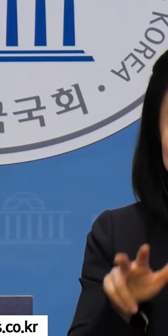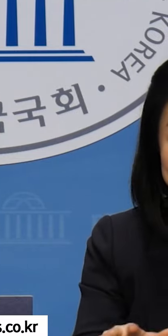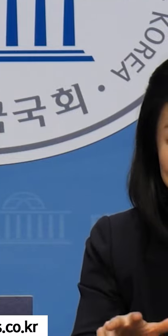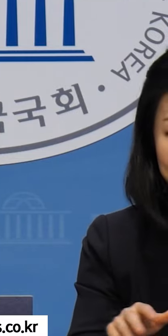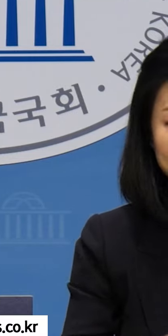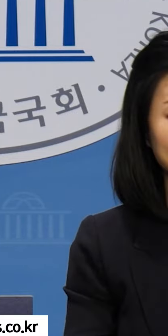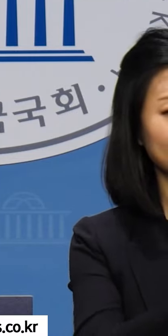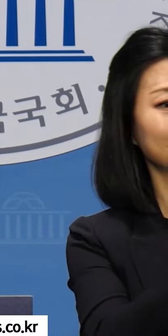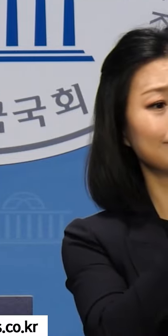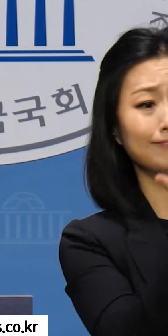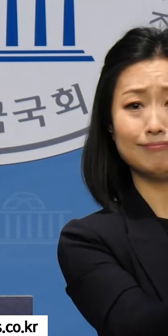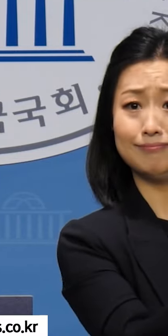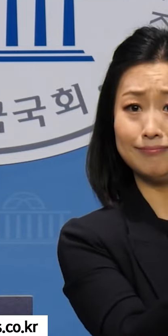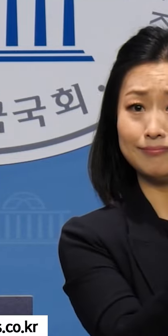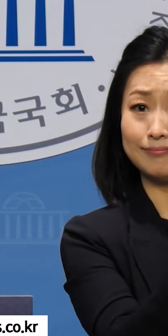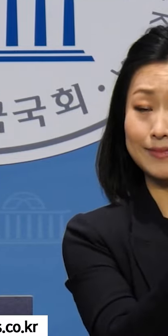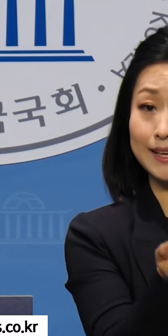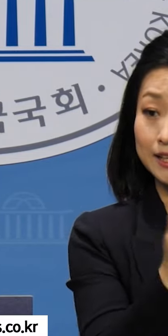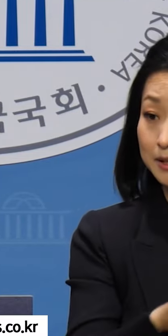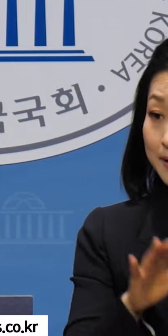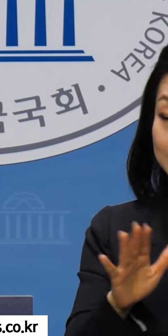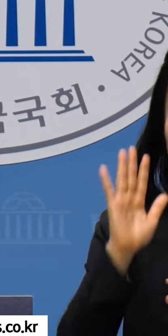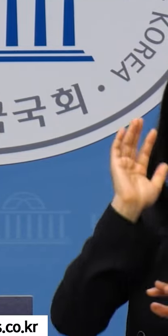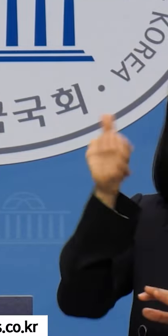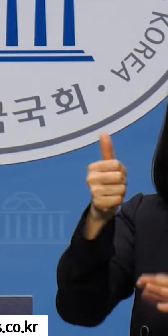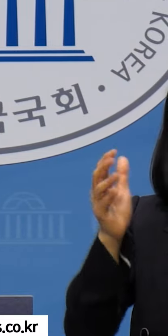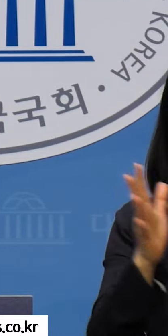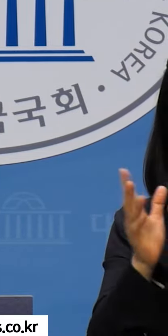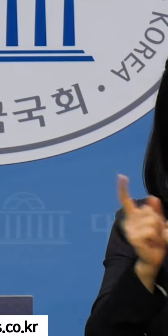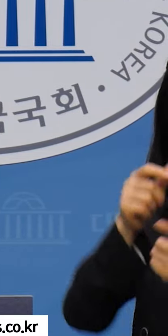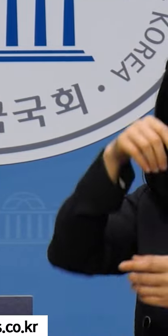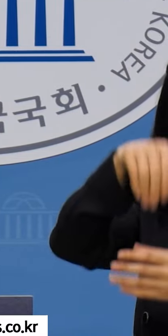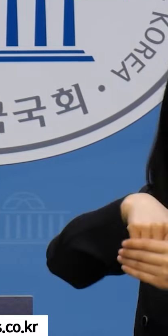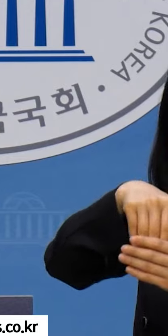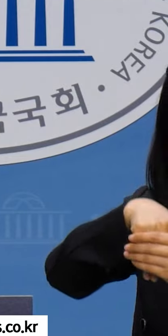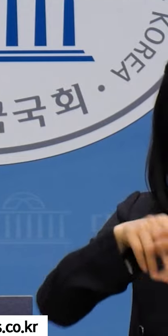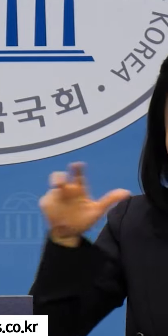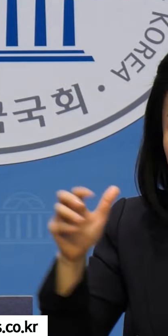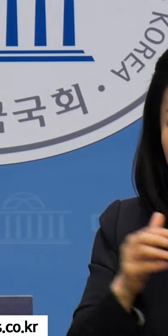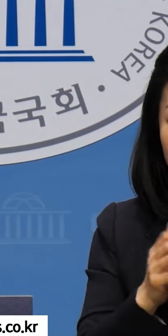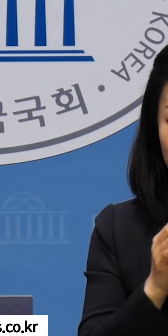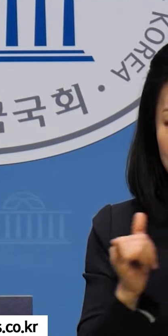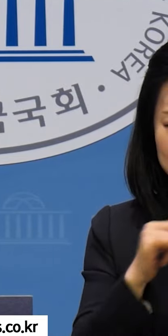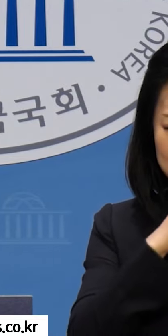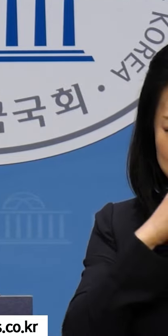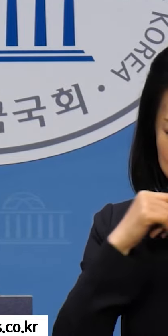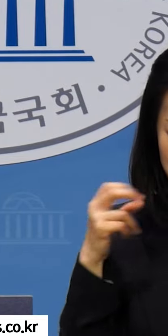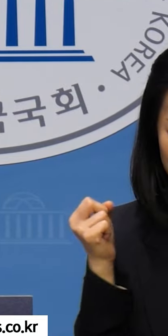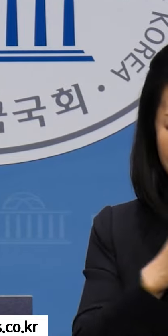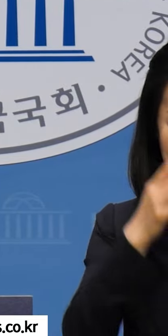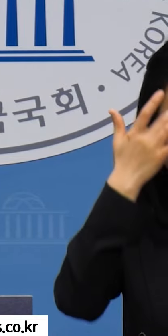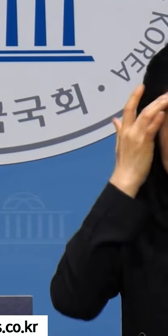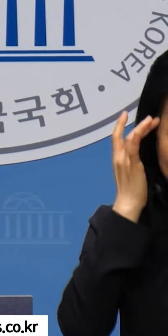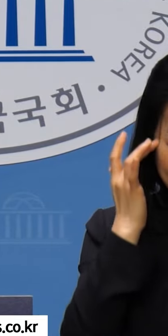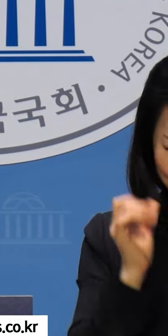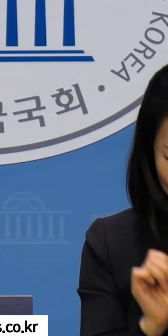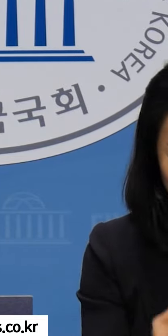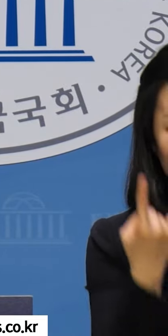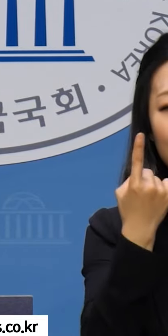당연하게 여기지만 현행 대통령 직선제는 수많은 국민들의 피와 땀이 어 있습니다